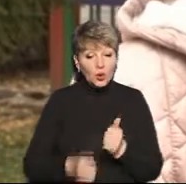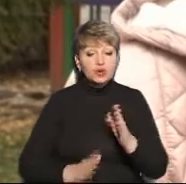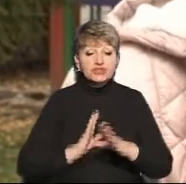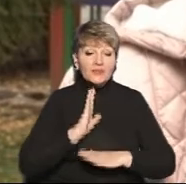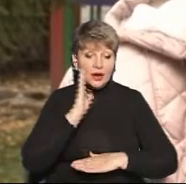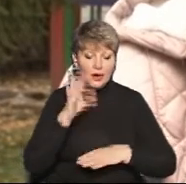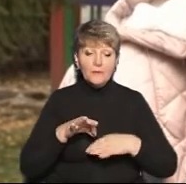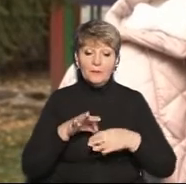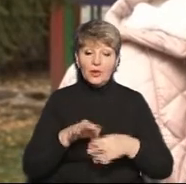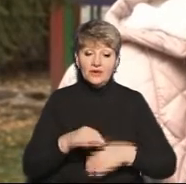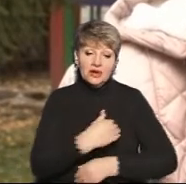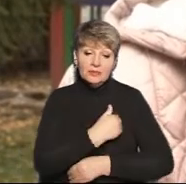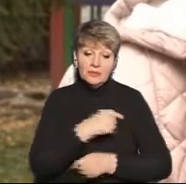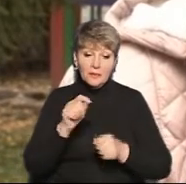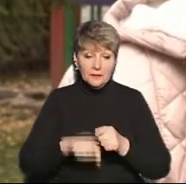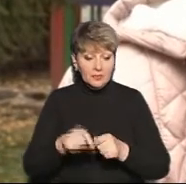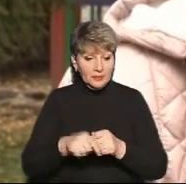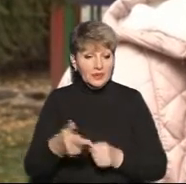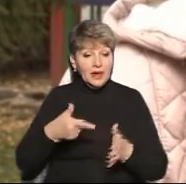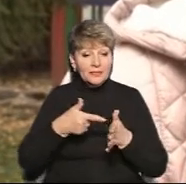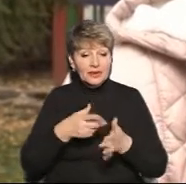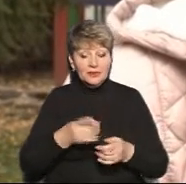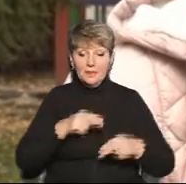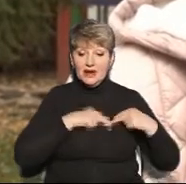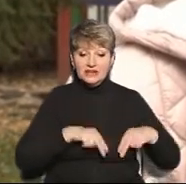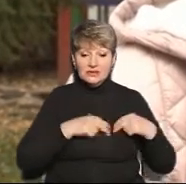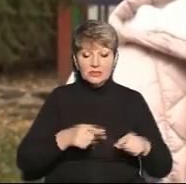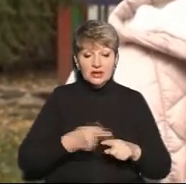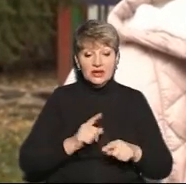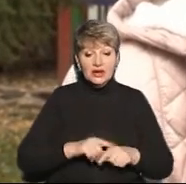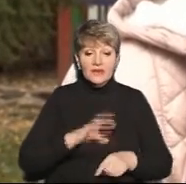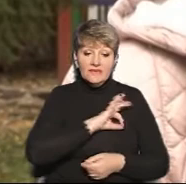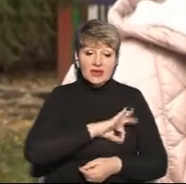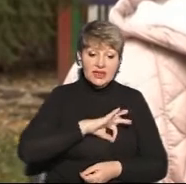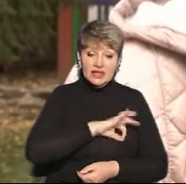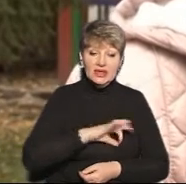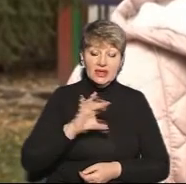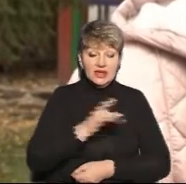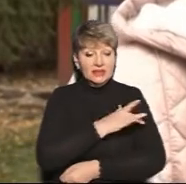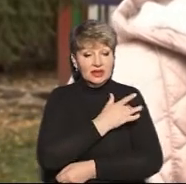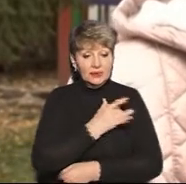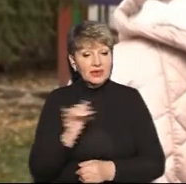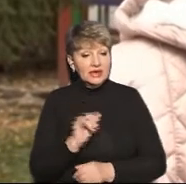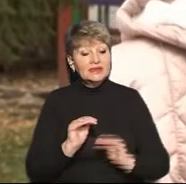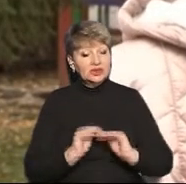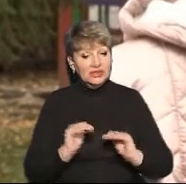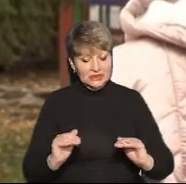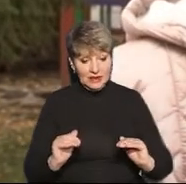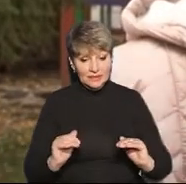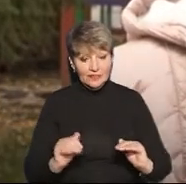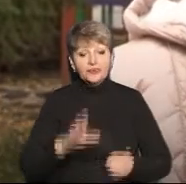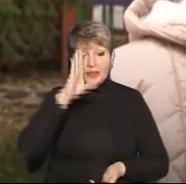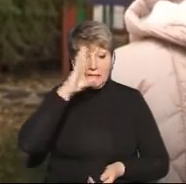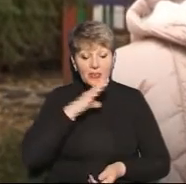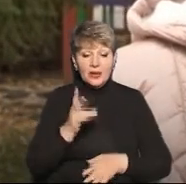ранку проводиться температурний скринінг працівників дошкільного навчального закладу і дітей.